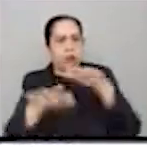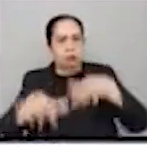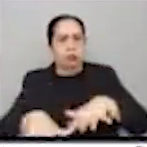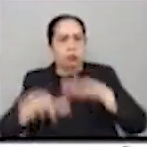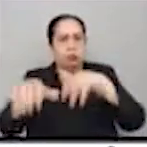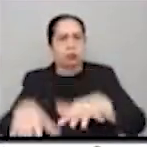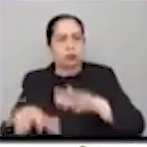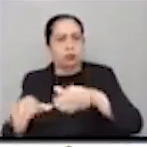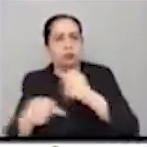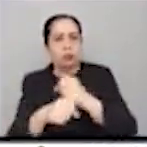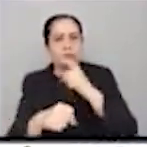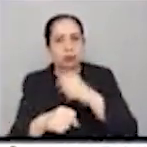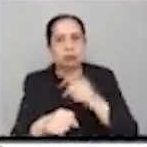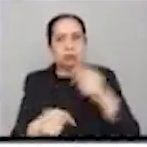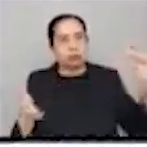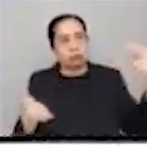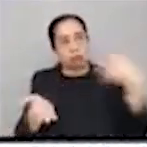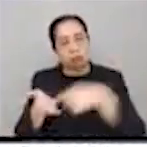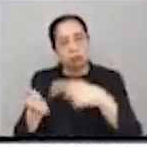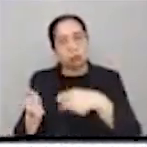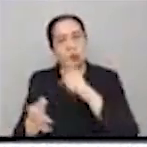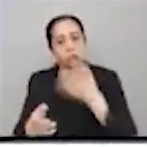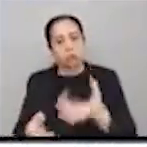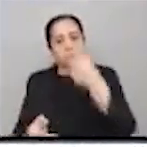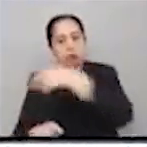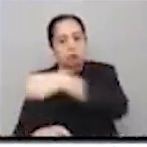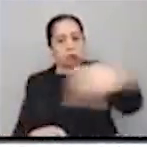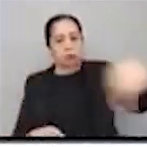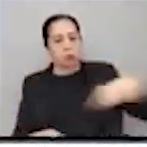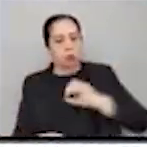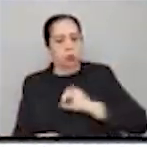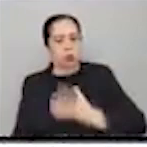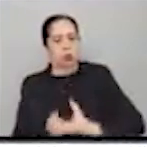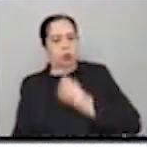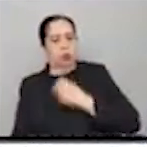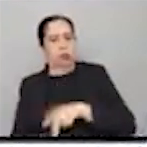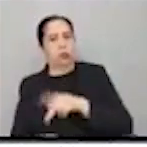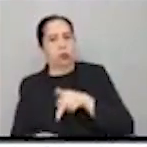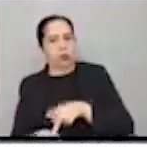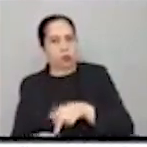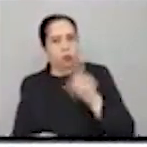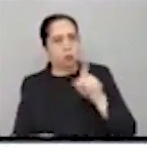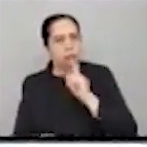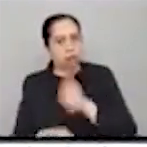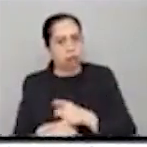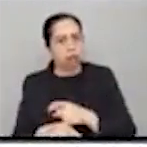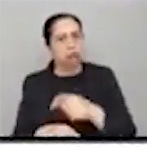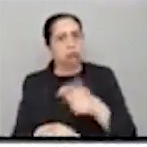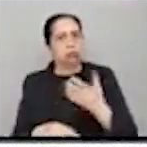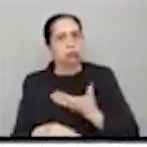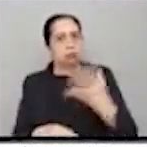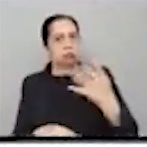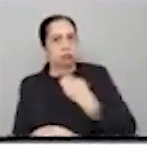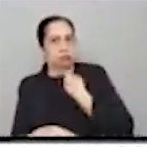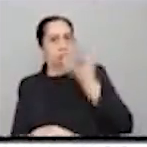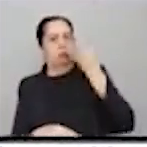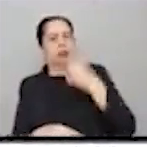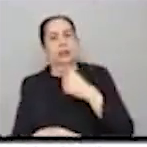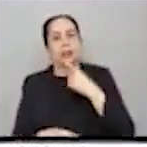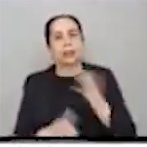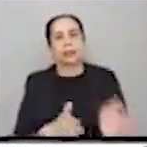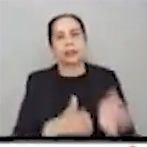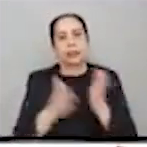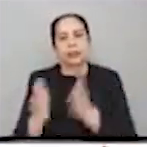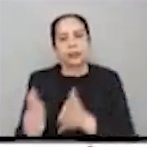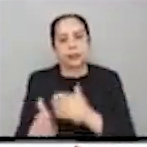is well recognized na yan ang talagang territory talaga na maritime territory talaga ng Pilipinas. Samantala,